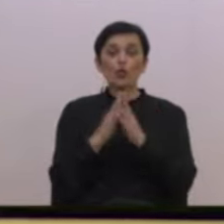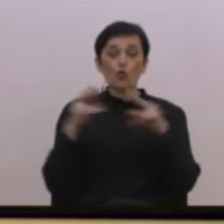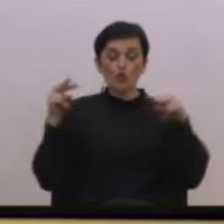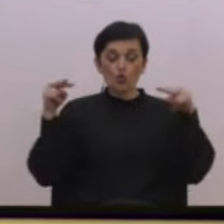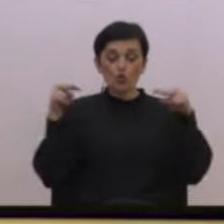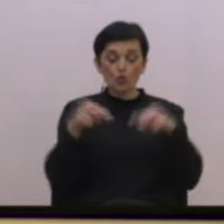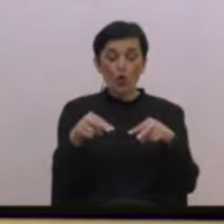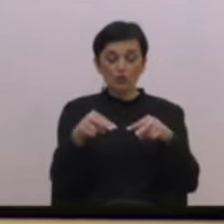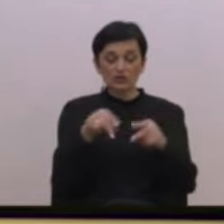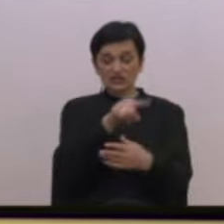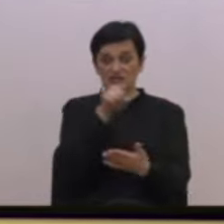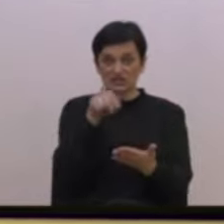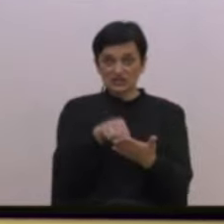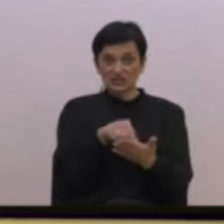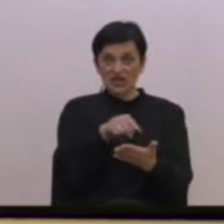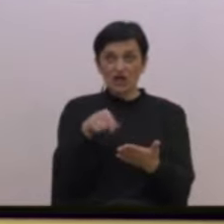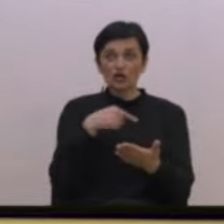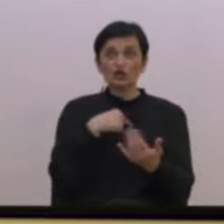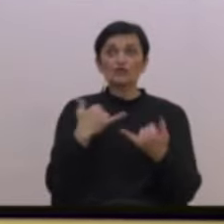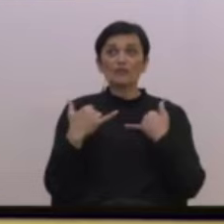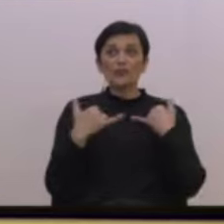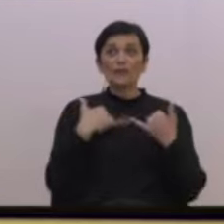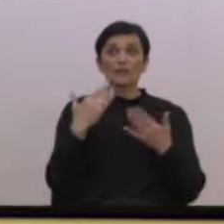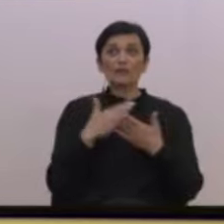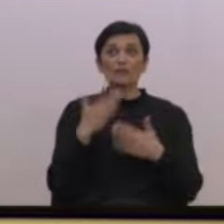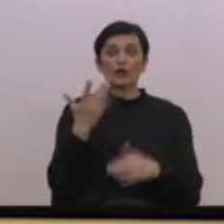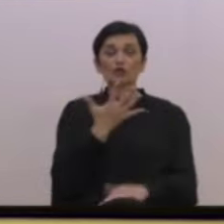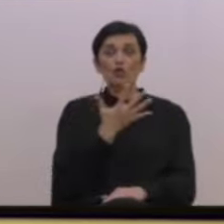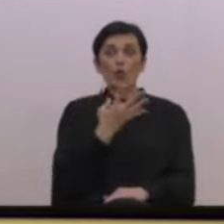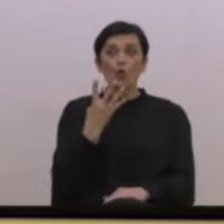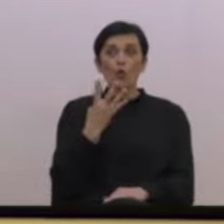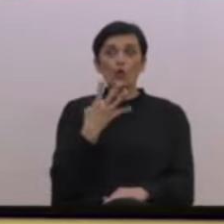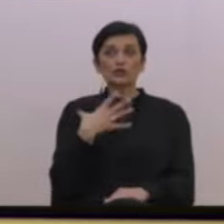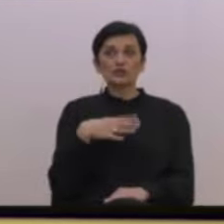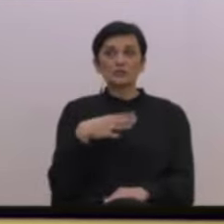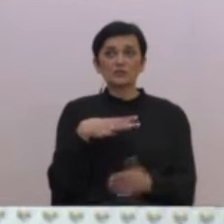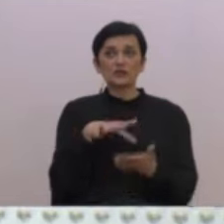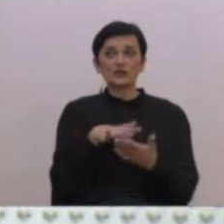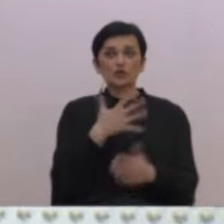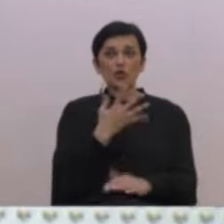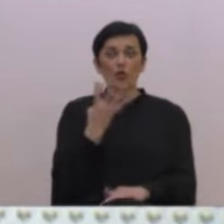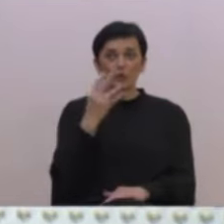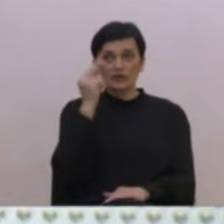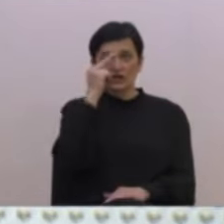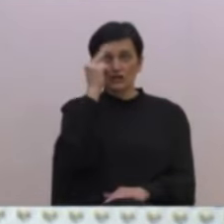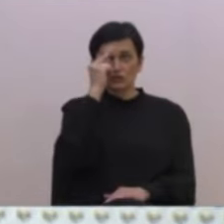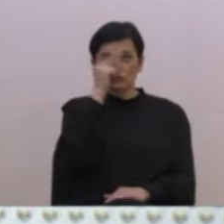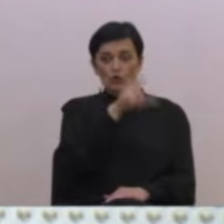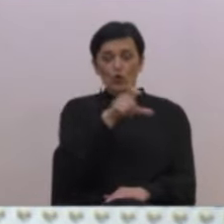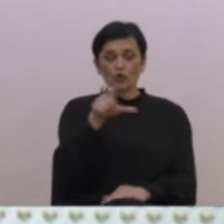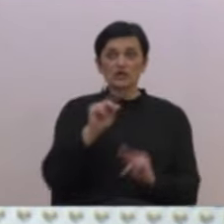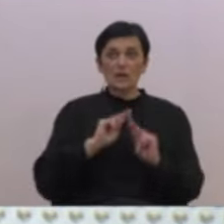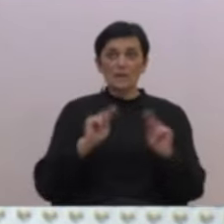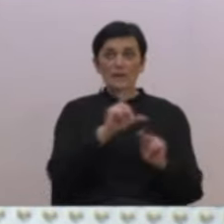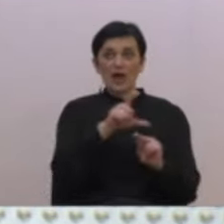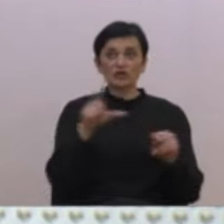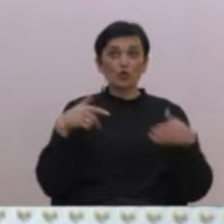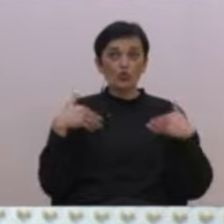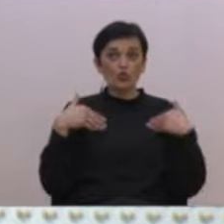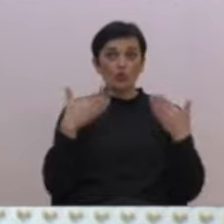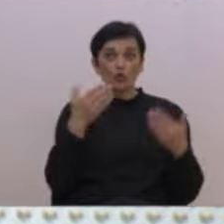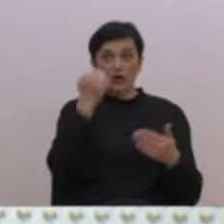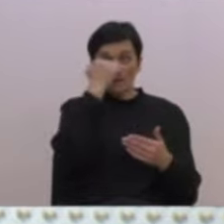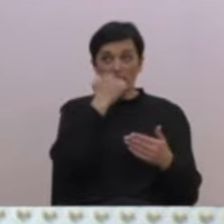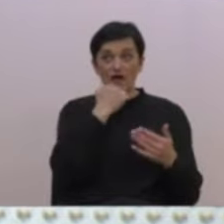să kitxe. Chiar ca stumnat arian, ormoza metodchmete, Tbilisis ormoza metodchmete, sajio scolis mosavlebi da pedagogebi. Mogesalmebit,